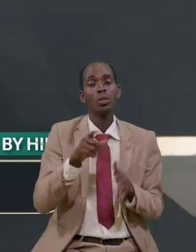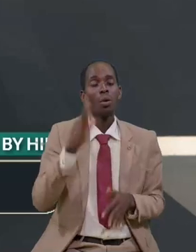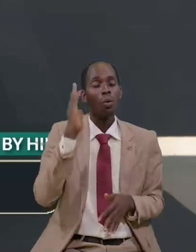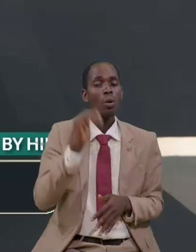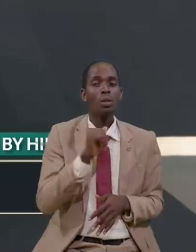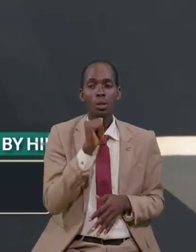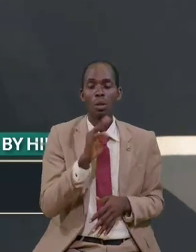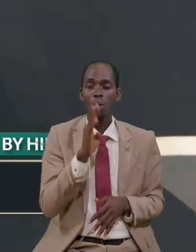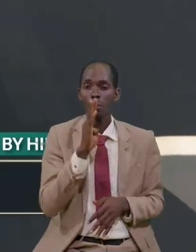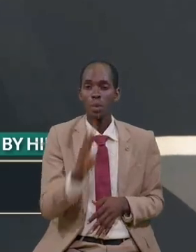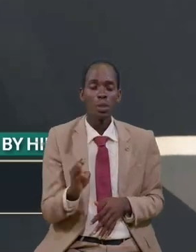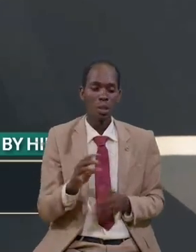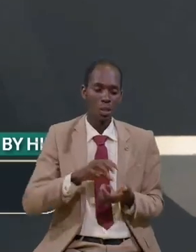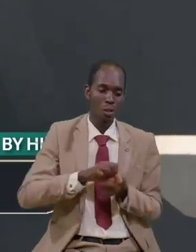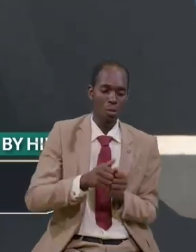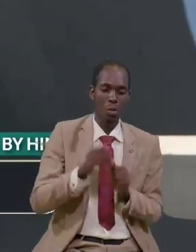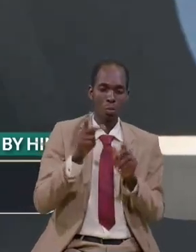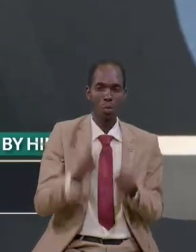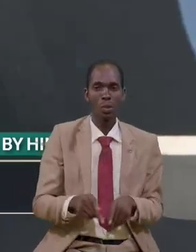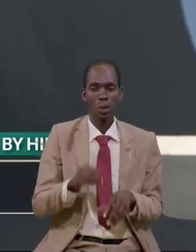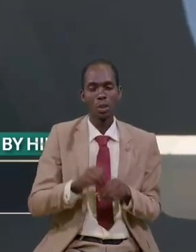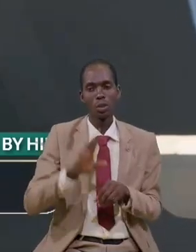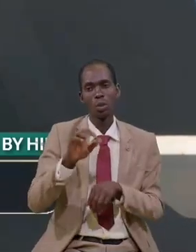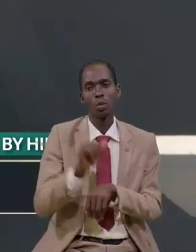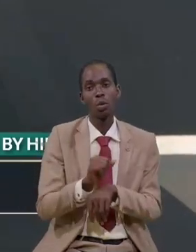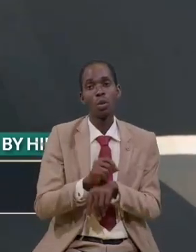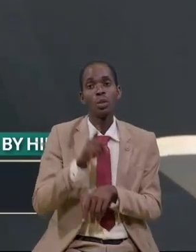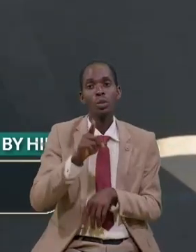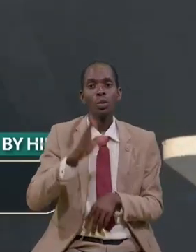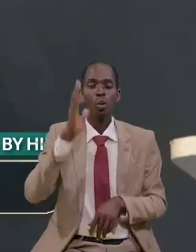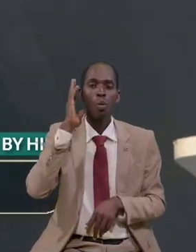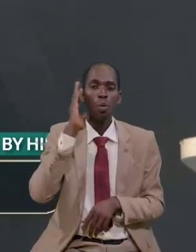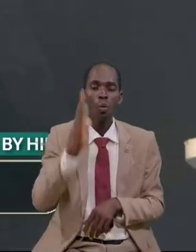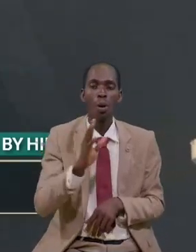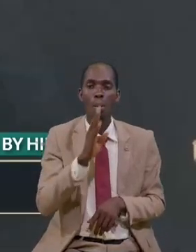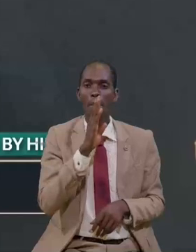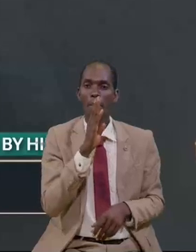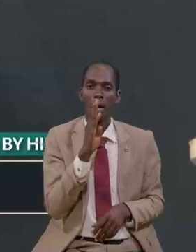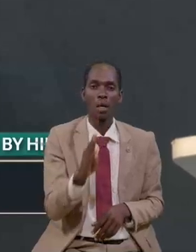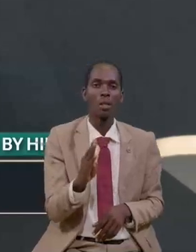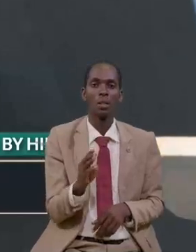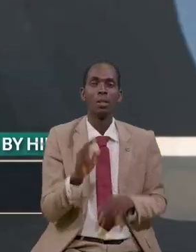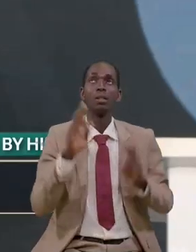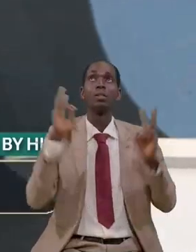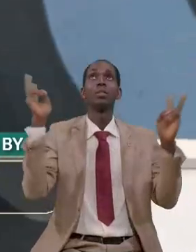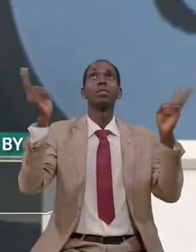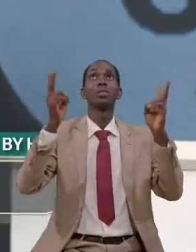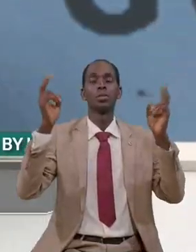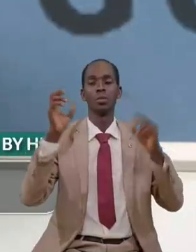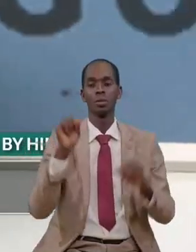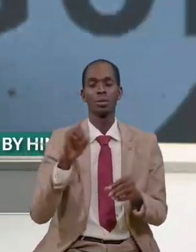Oh, tu ne seras pas une serpillère dans ta nation. Tu seras triomphant.